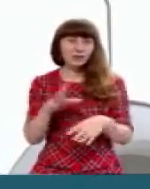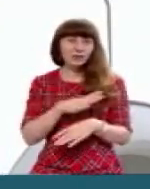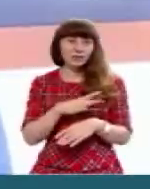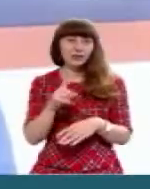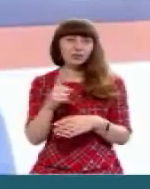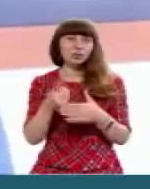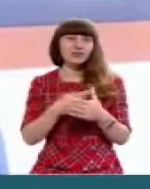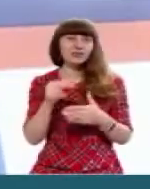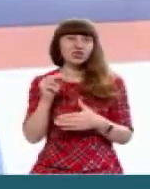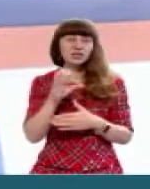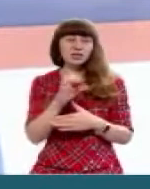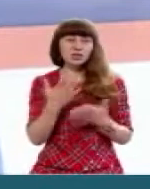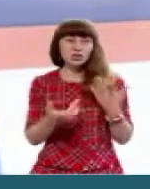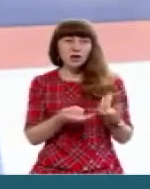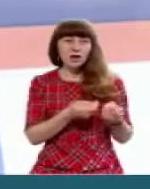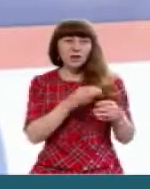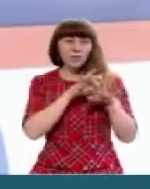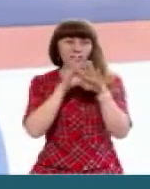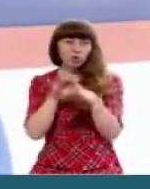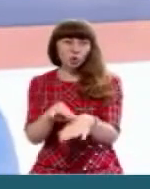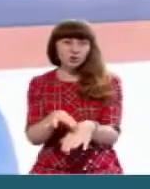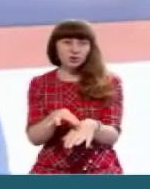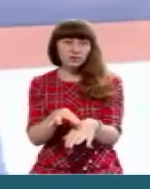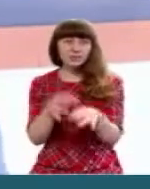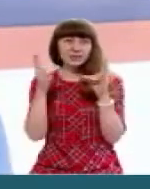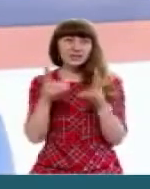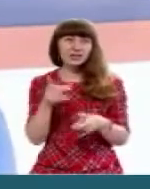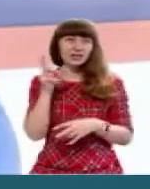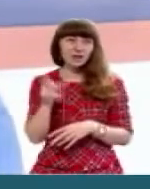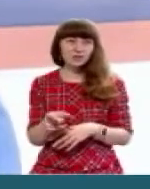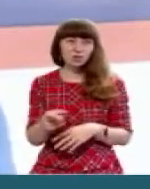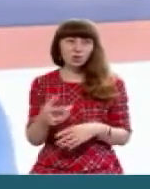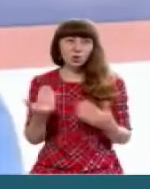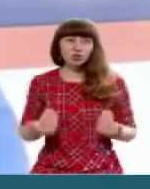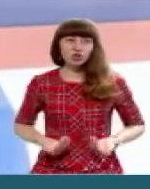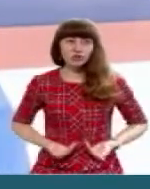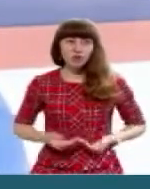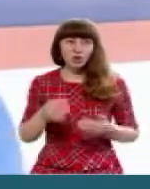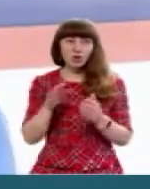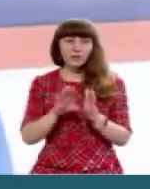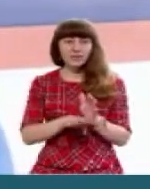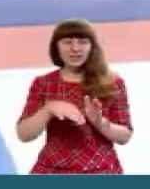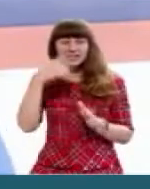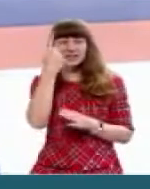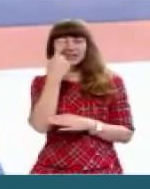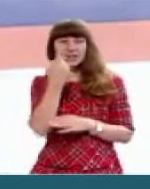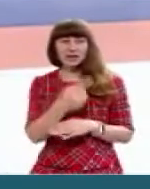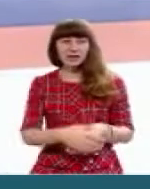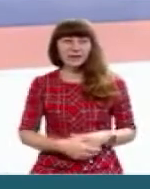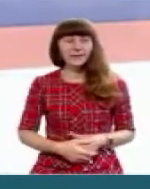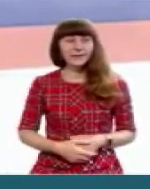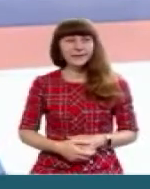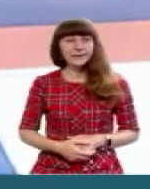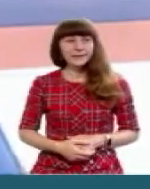называется но если вы носит нам просто ну как пострадавшего но он у нас живой без сознания то есть мы